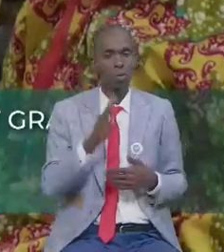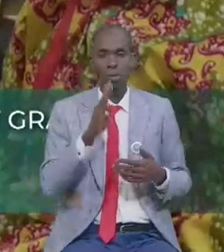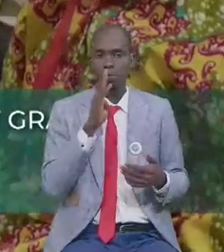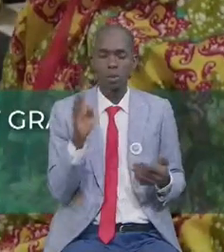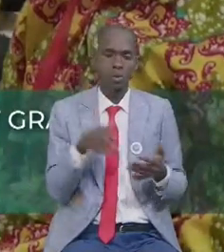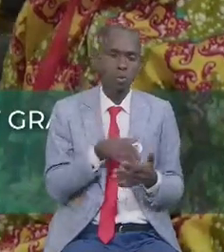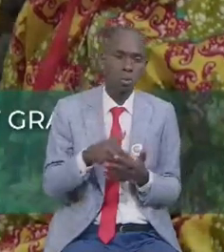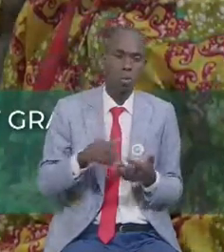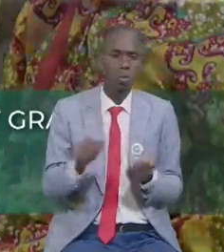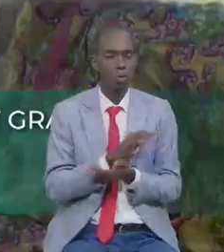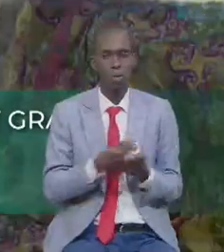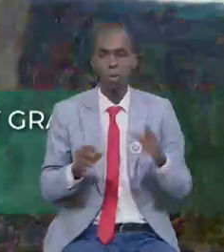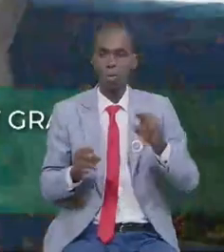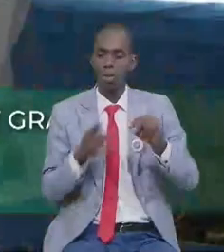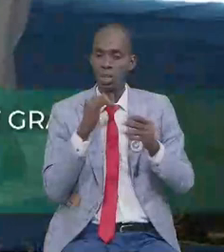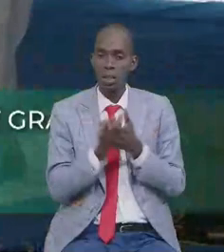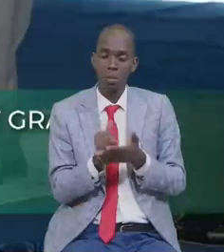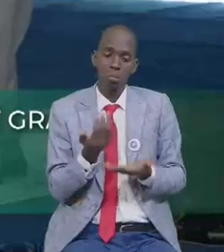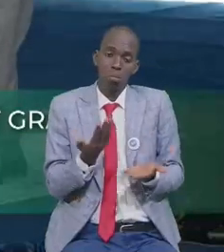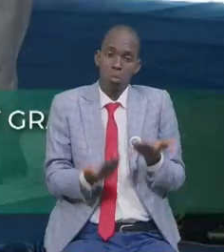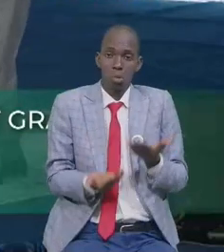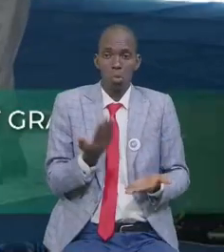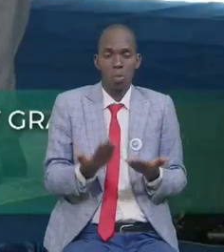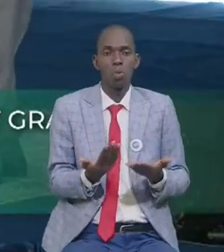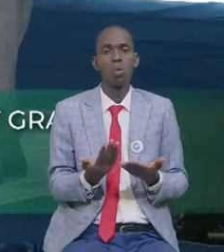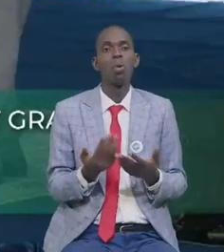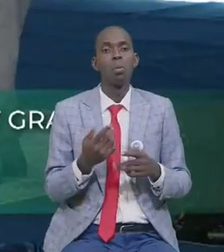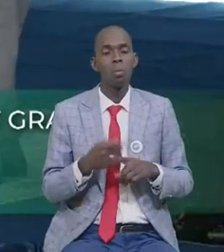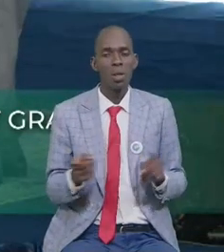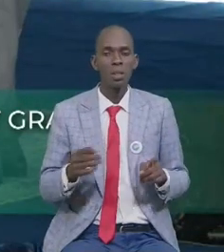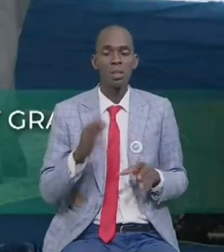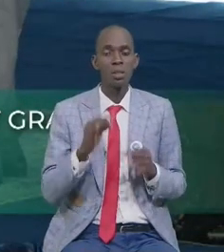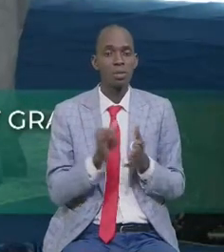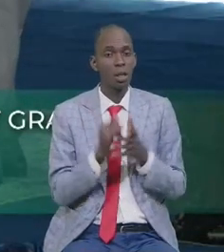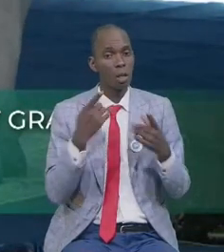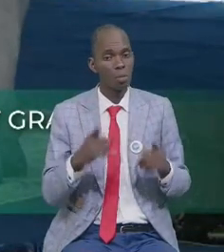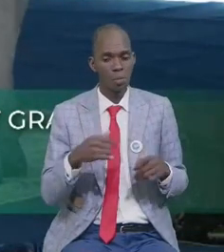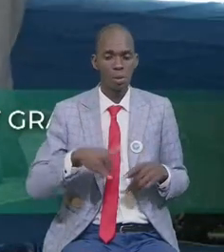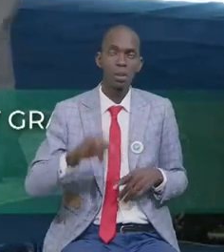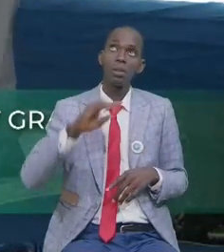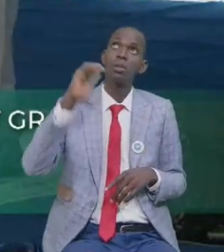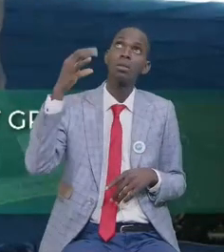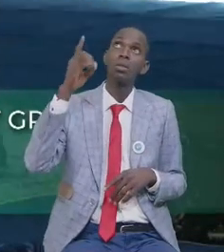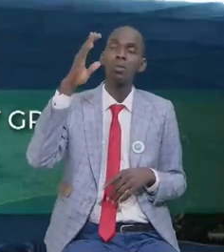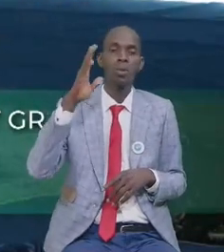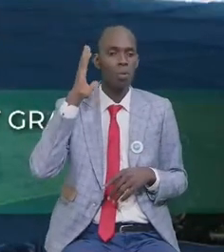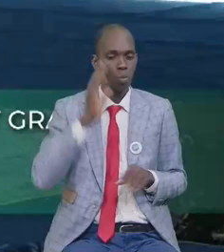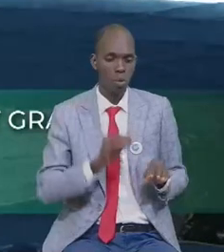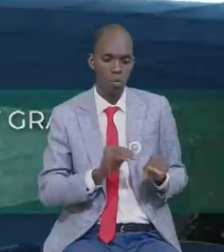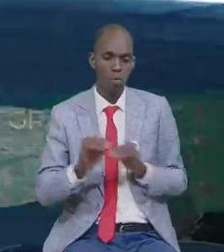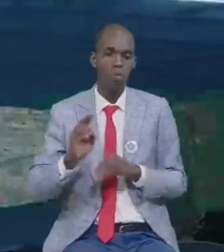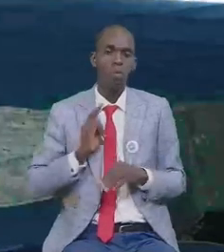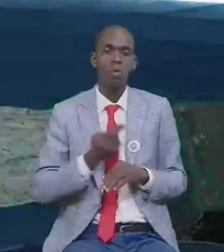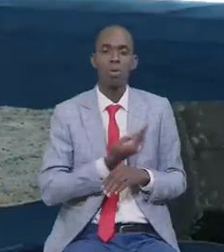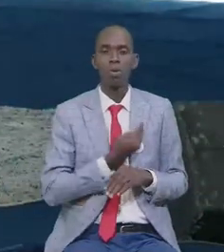arrivait, cependant, la grâce de Dieu va toujours nous faire avancer. Il